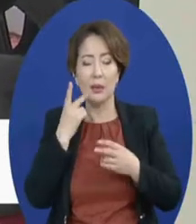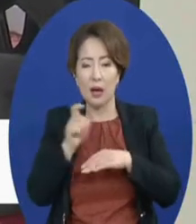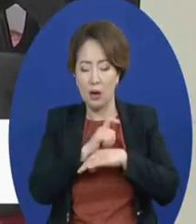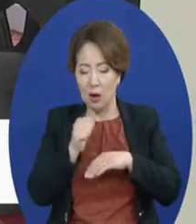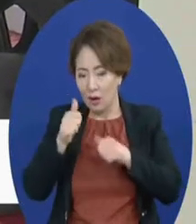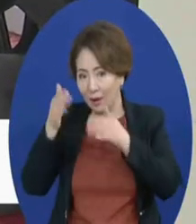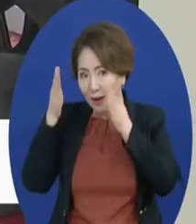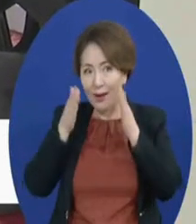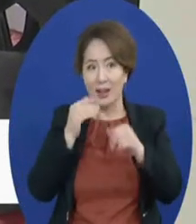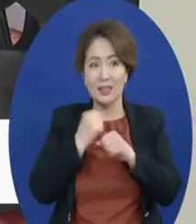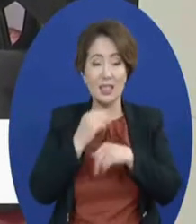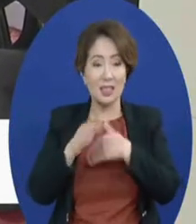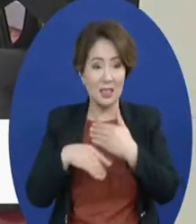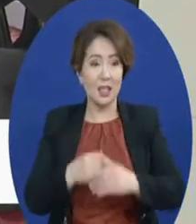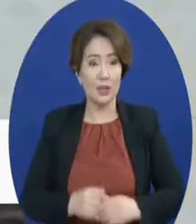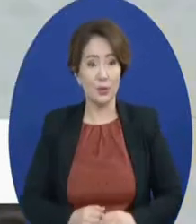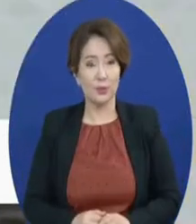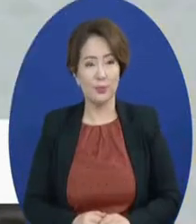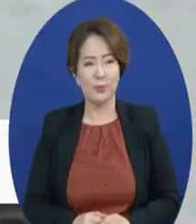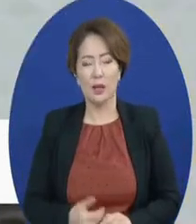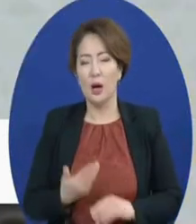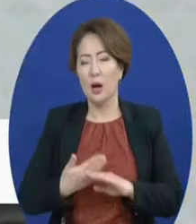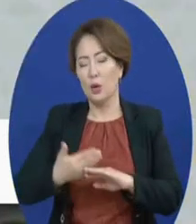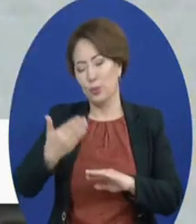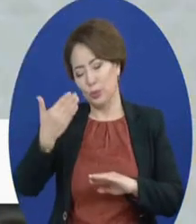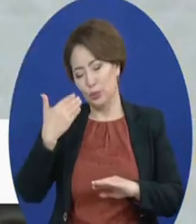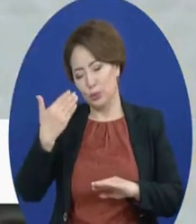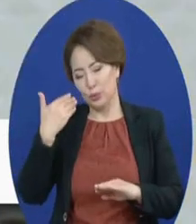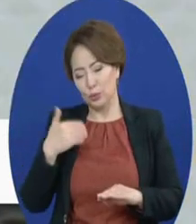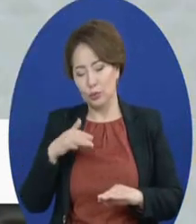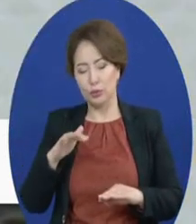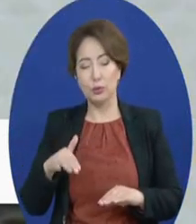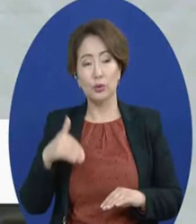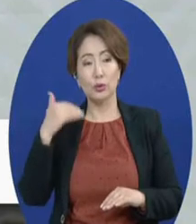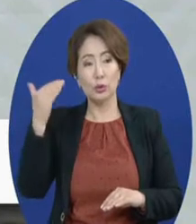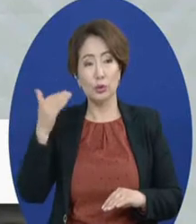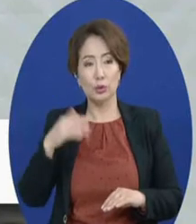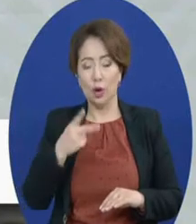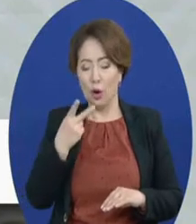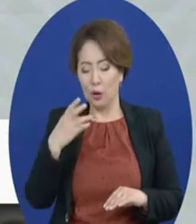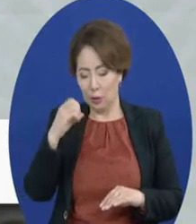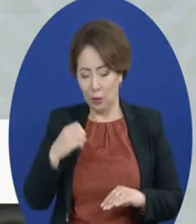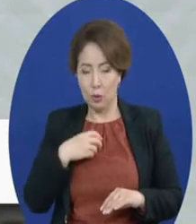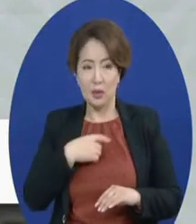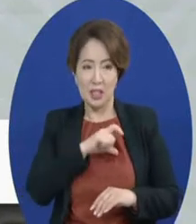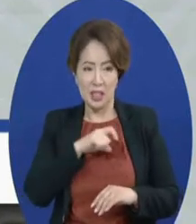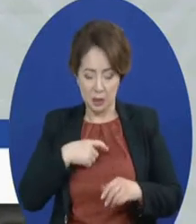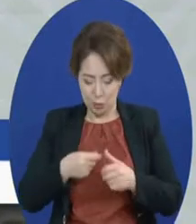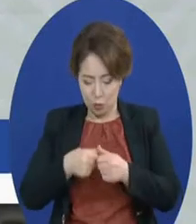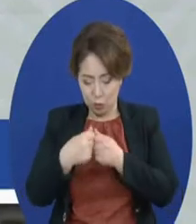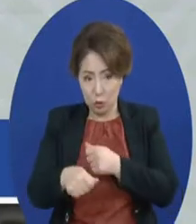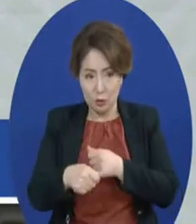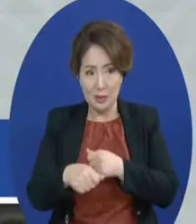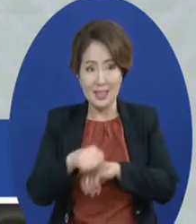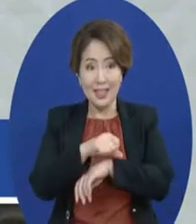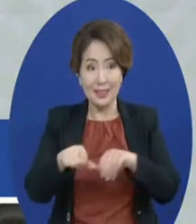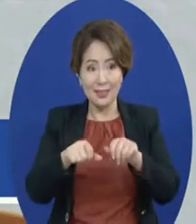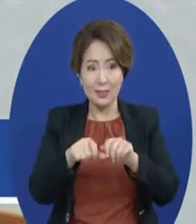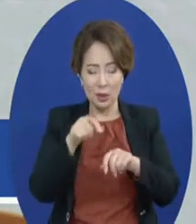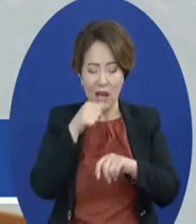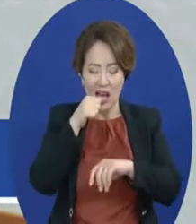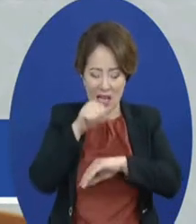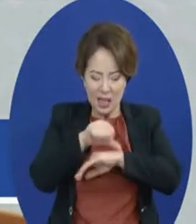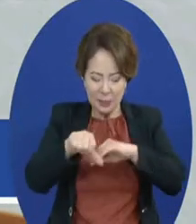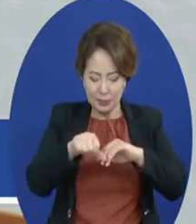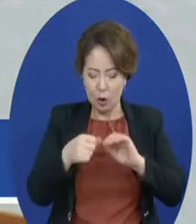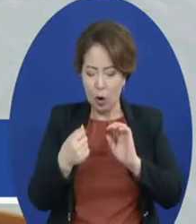анхаарч ажиллаж байгаа. Хуучин бол одоо өндөр өртөгтийнхаа 25% иргэн өөрөө төлдөг байсан бол одоо тийм төлөх шаардлагагүй